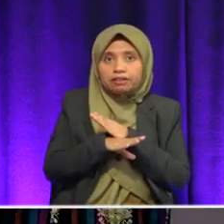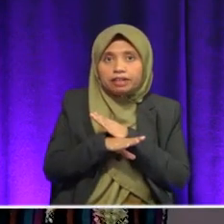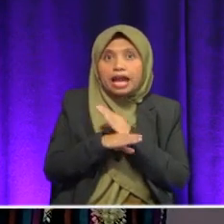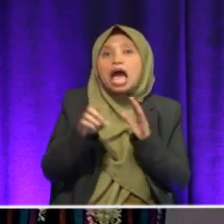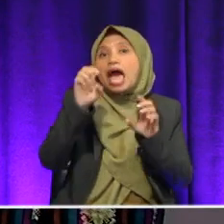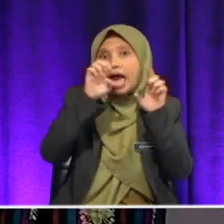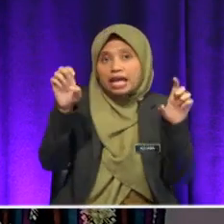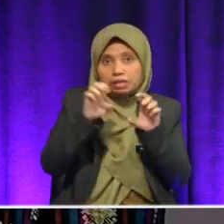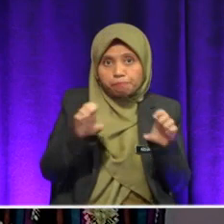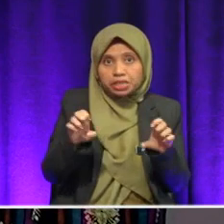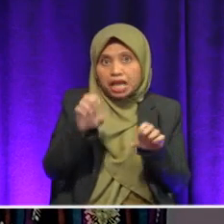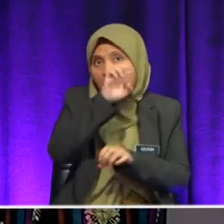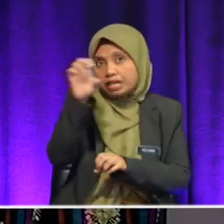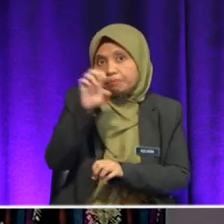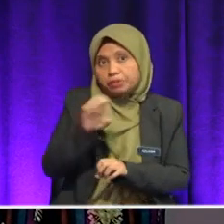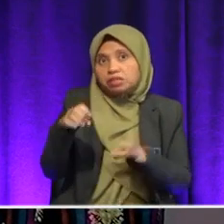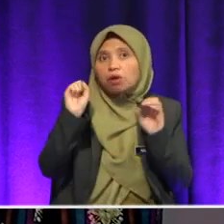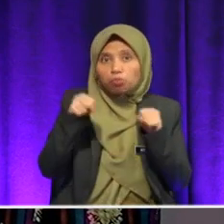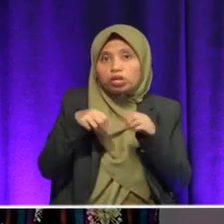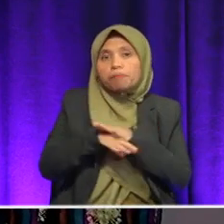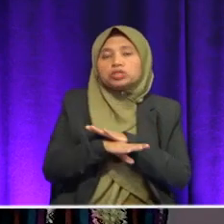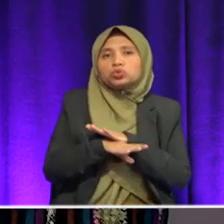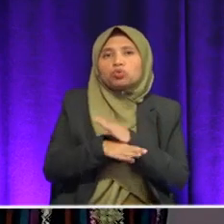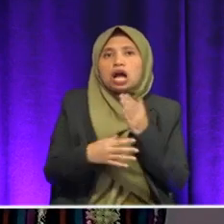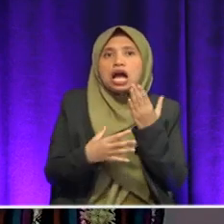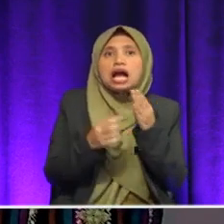yang pertama mungkin boleh masukkan